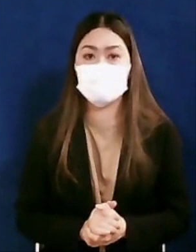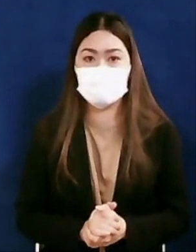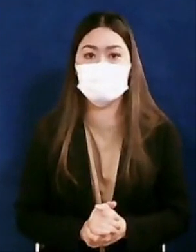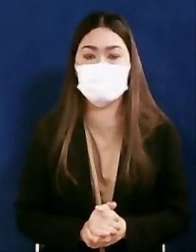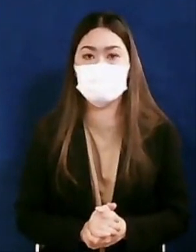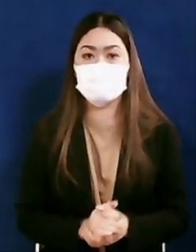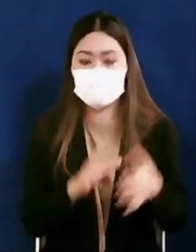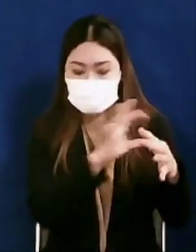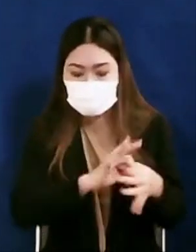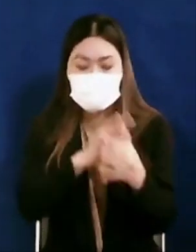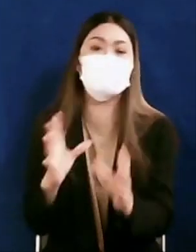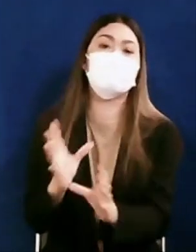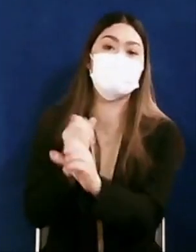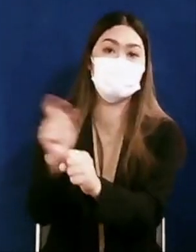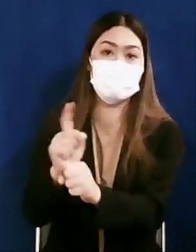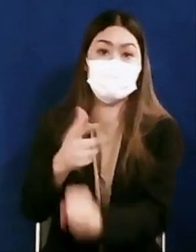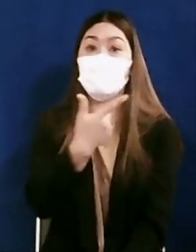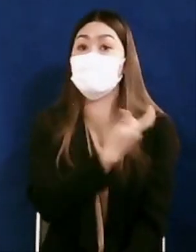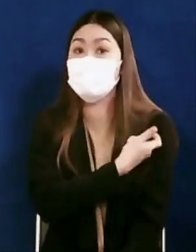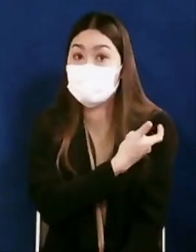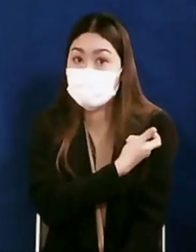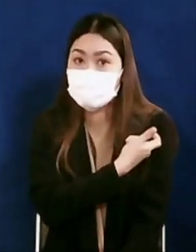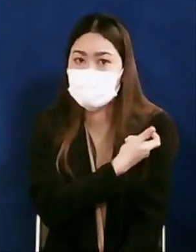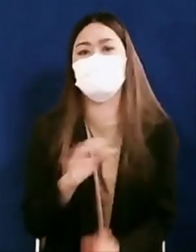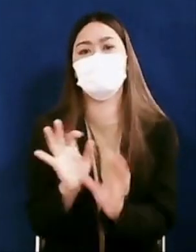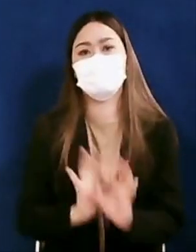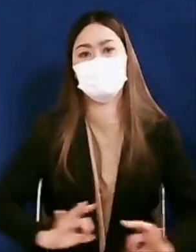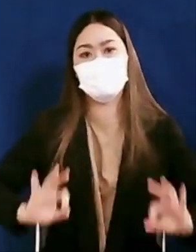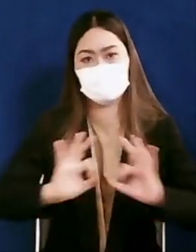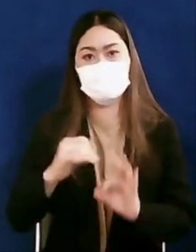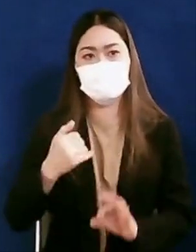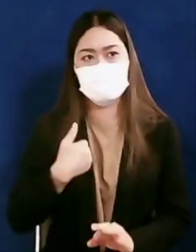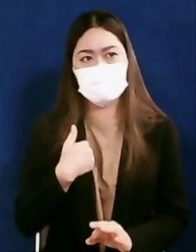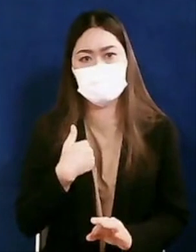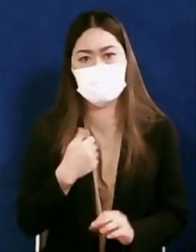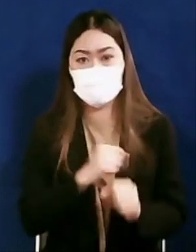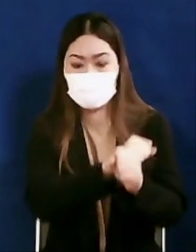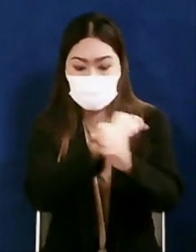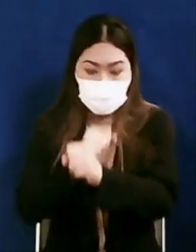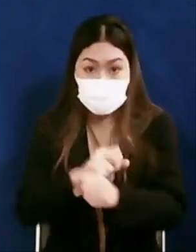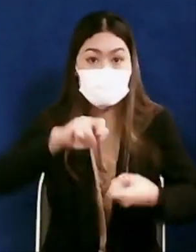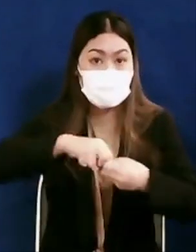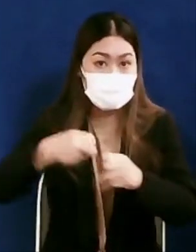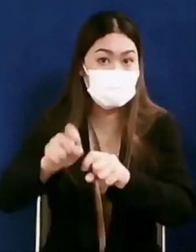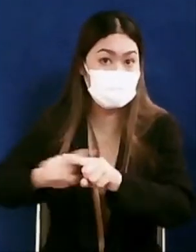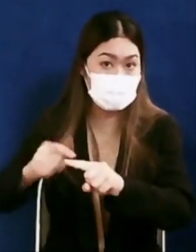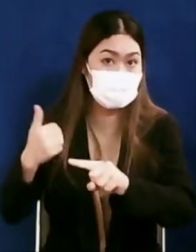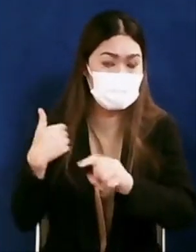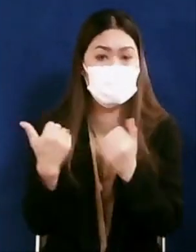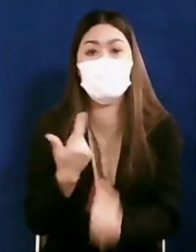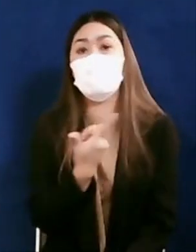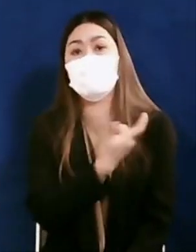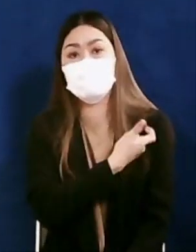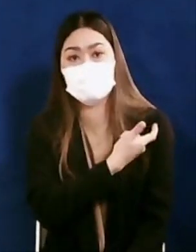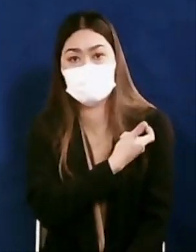นำไปสู่ข้อสรุปว่าวัคซีนจึงมีความสำคัญที่จะไปปิดช่องว่างนะครับเพราะเอาวัคซี